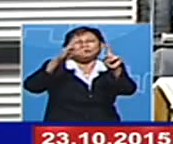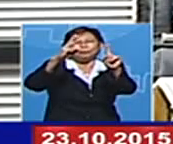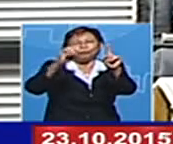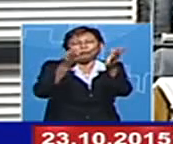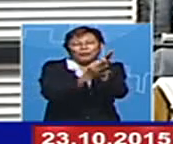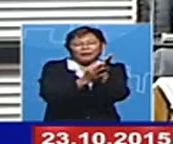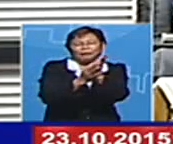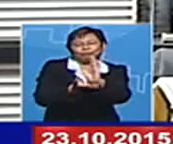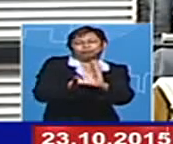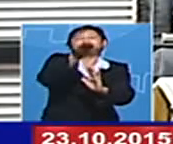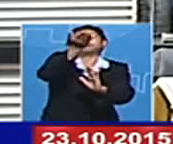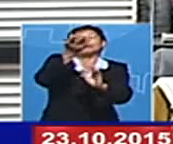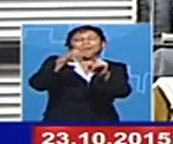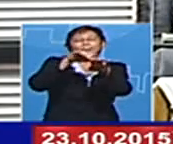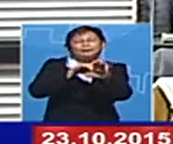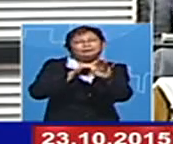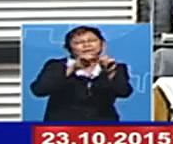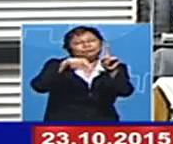r160 kepada